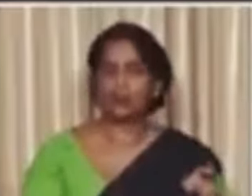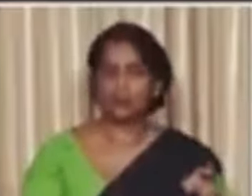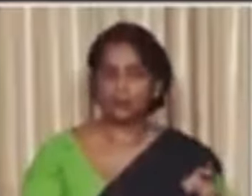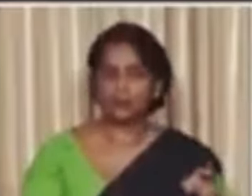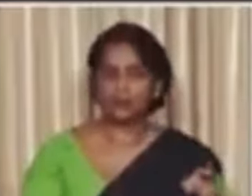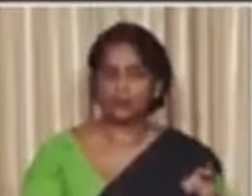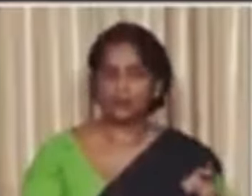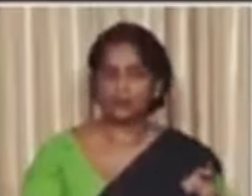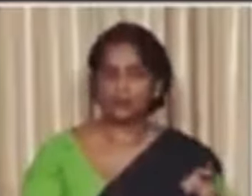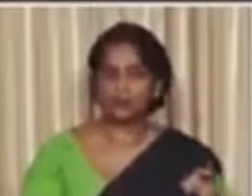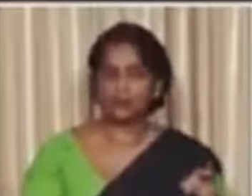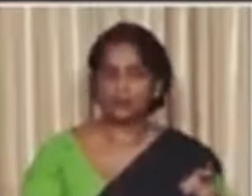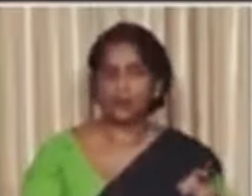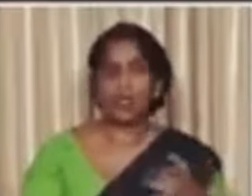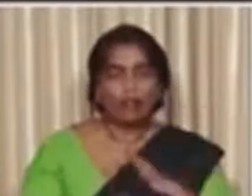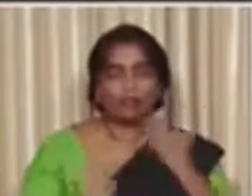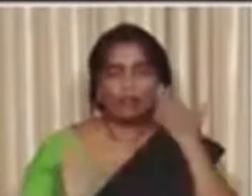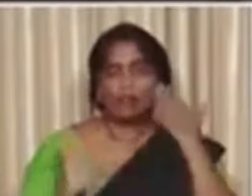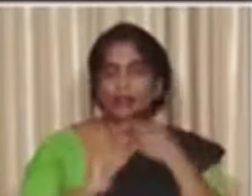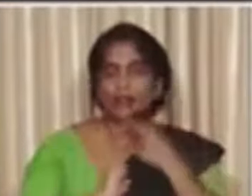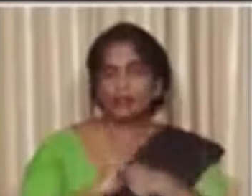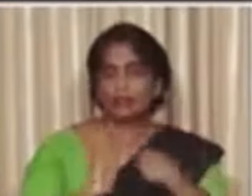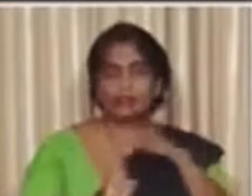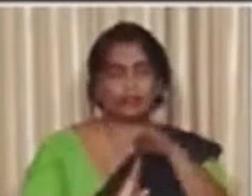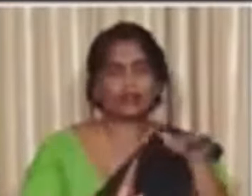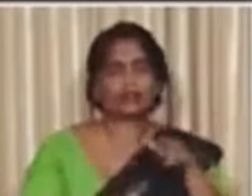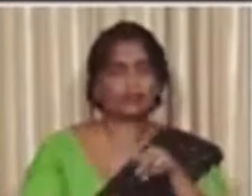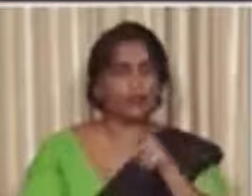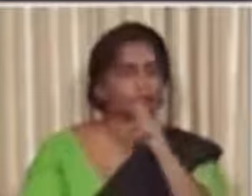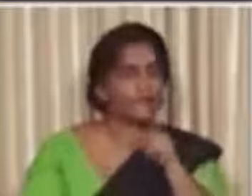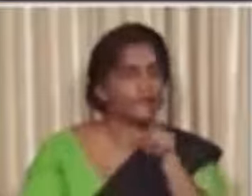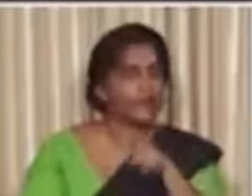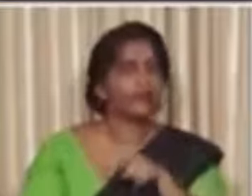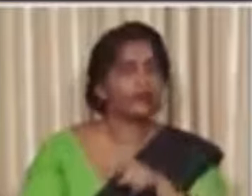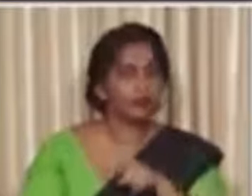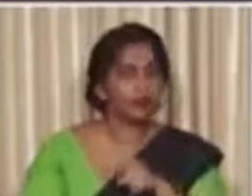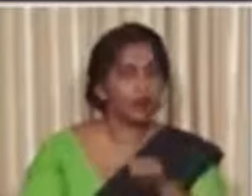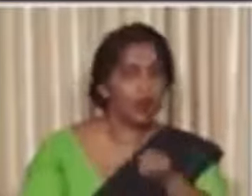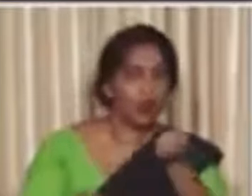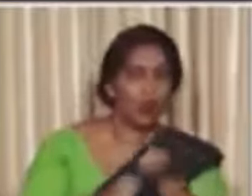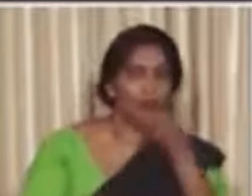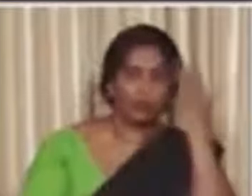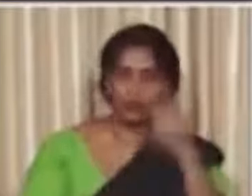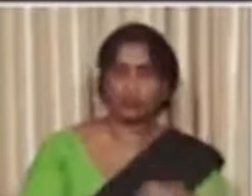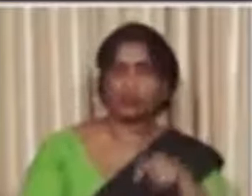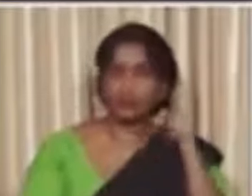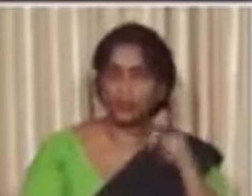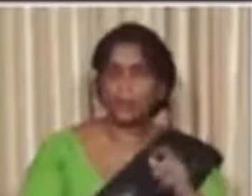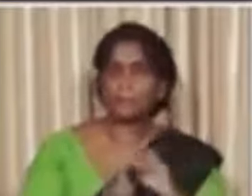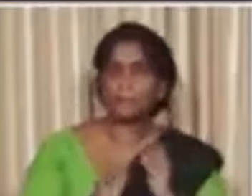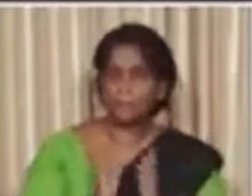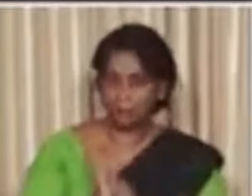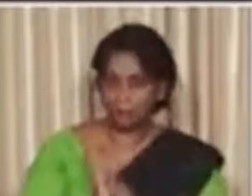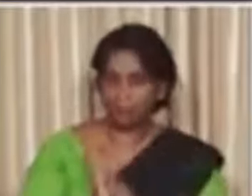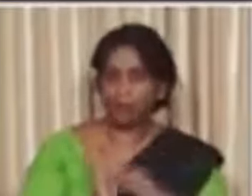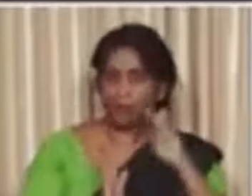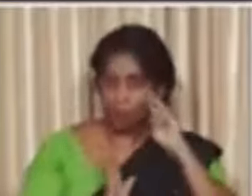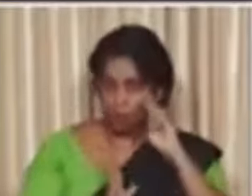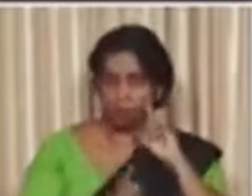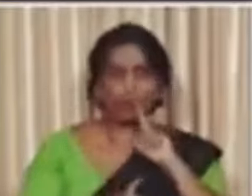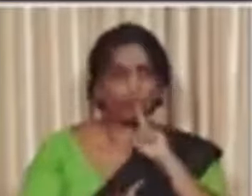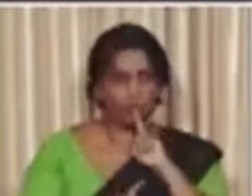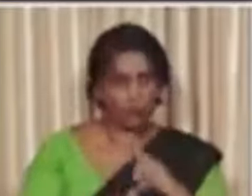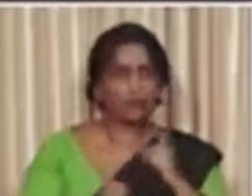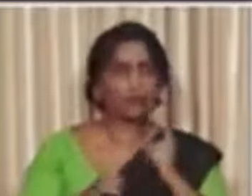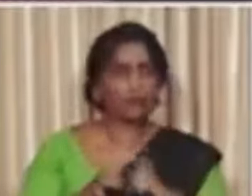කිව්ව වරදි අංගීමකට දින රට තුල සමාජය තුල ඒක වැරදක් සිදු වෙලා තියෙනවා කියලා ගාල මරණ දාන තියෙනවා කියලා. ඒ නිසා දැන් අගවත්තුමා පොරොන්දු දුන්නා